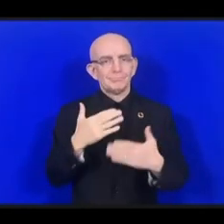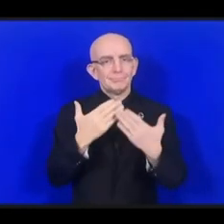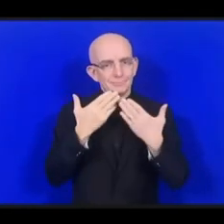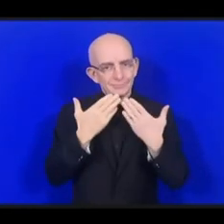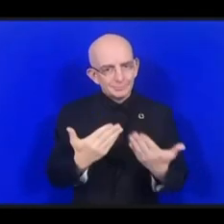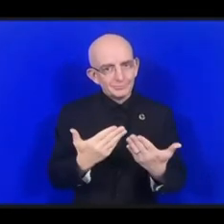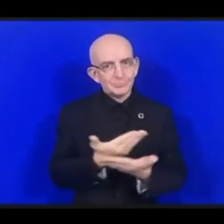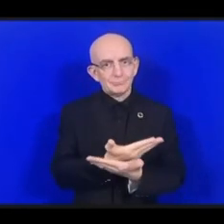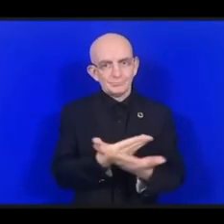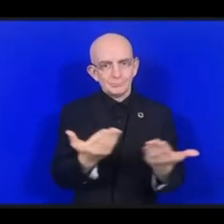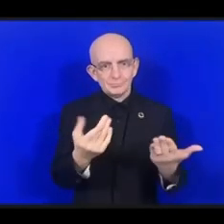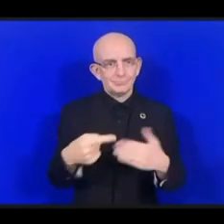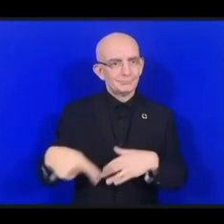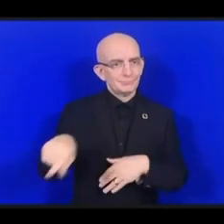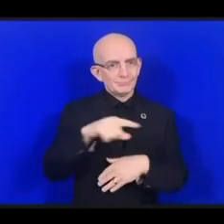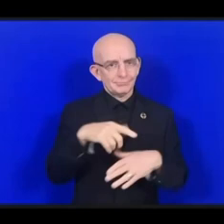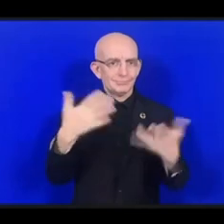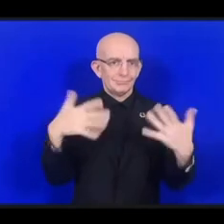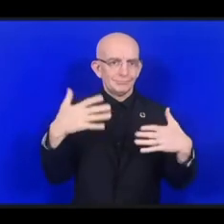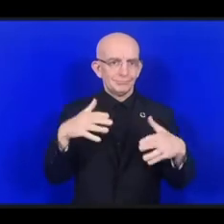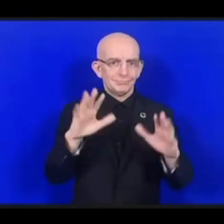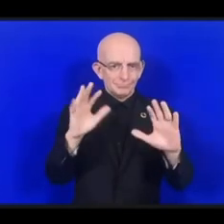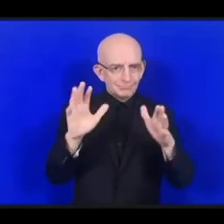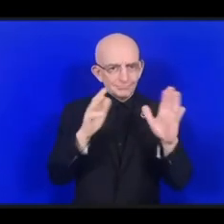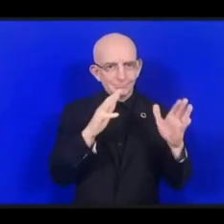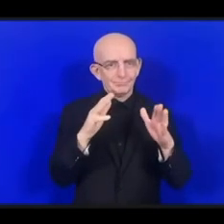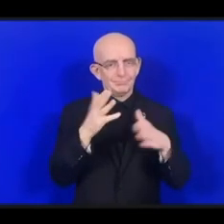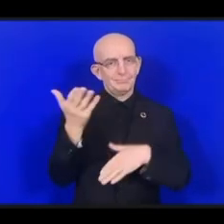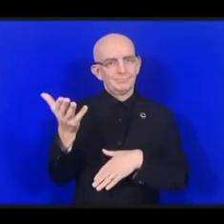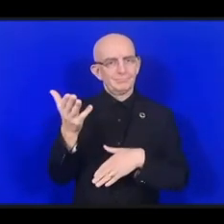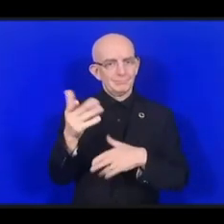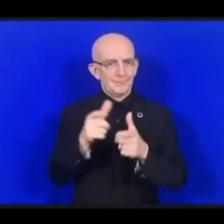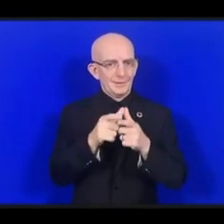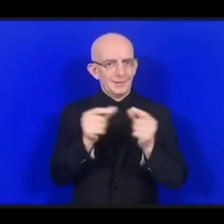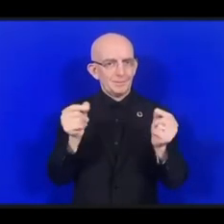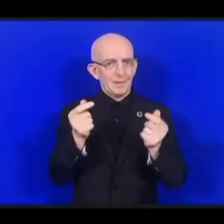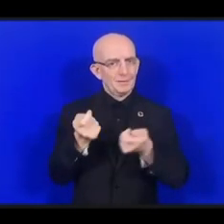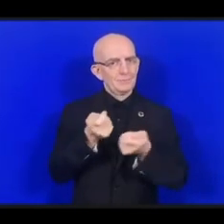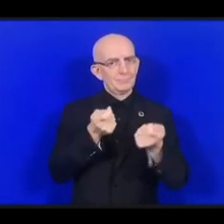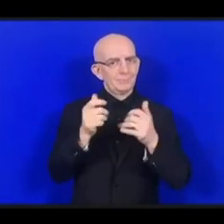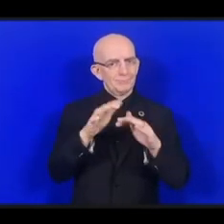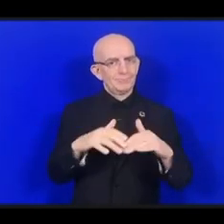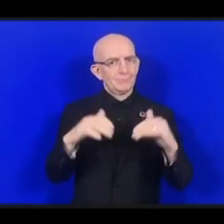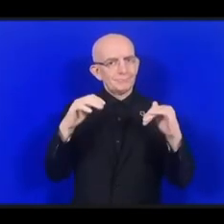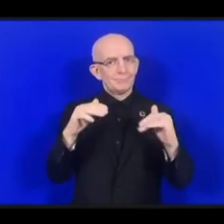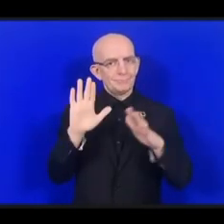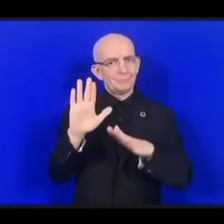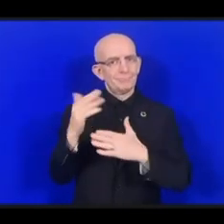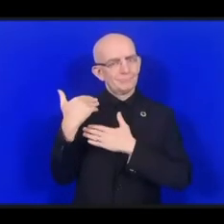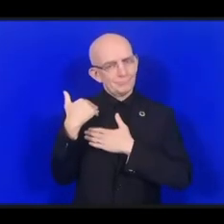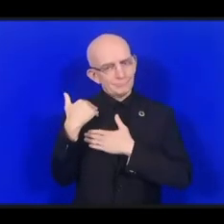慷慨和热情表示深切的感谢和高度的赞赏。